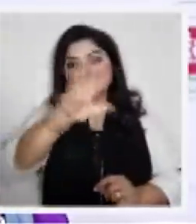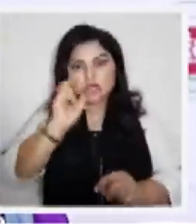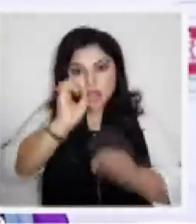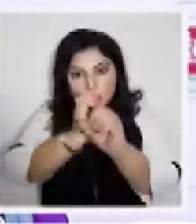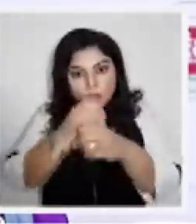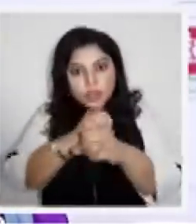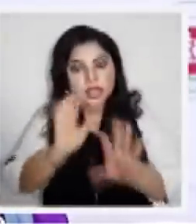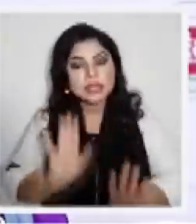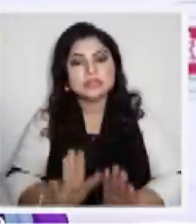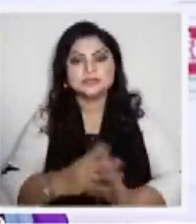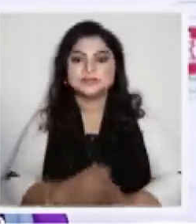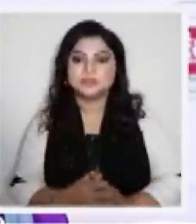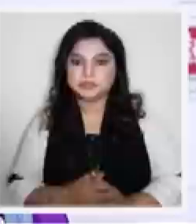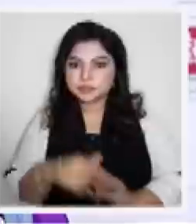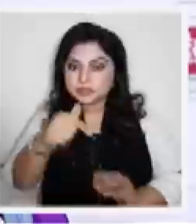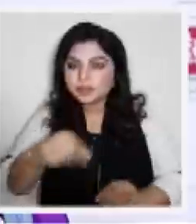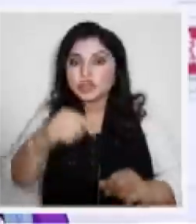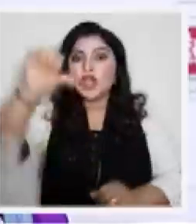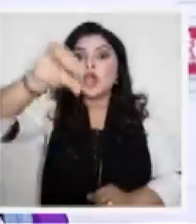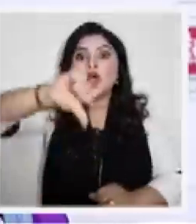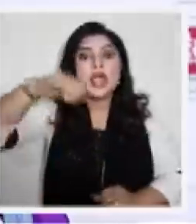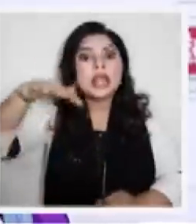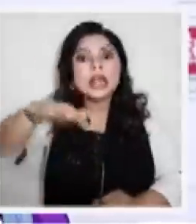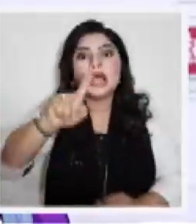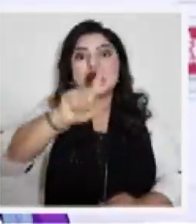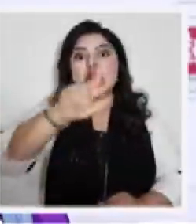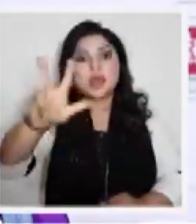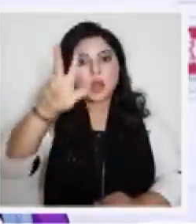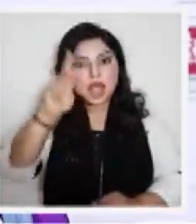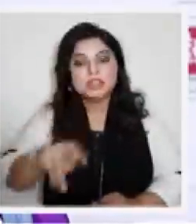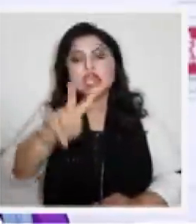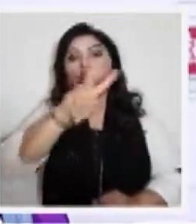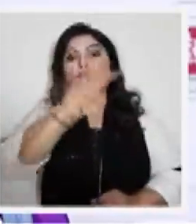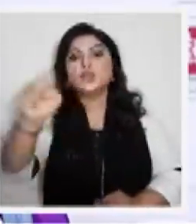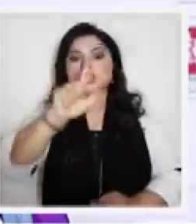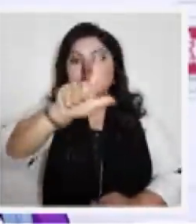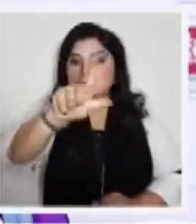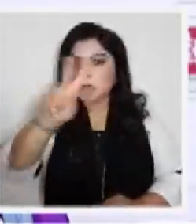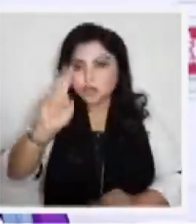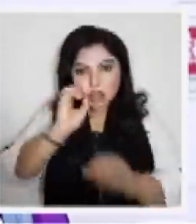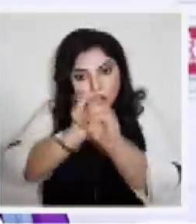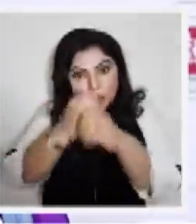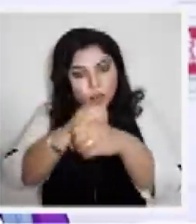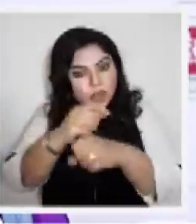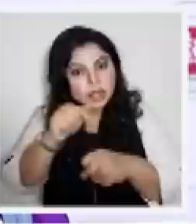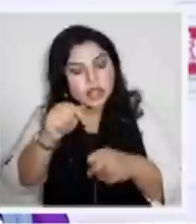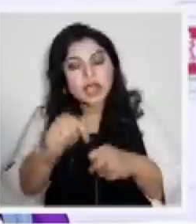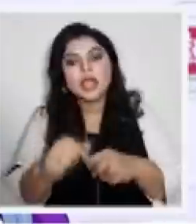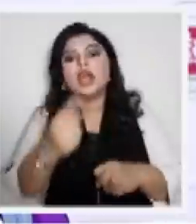এবং পরীক্ষা হয়েছে 13,488টি নমুনা। এ পর্যন্ত পরীক্ষা হয়েছে